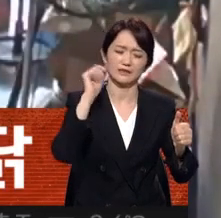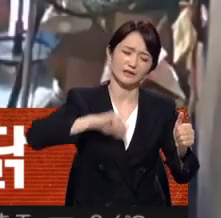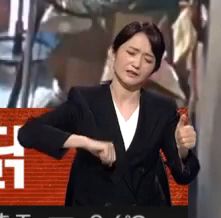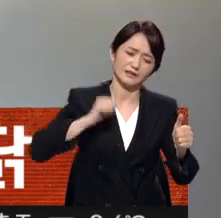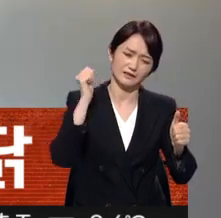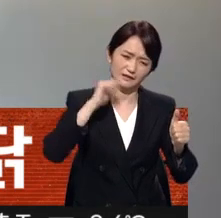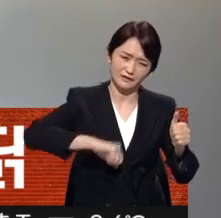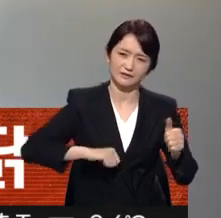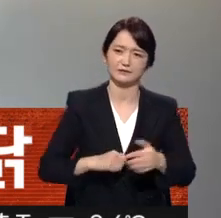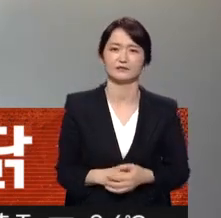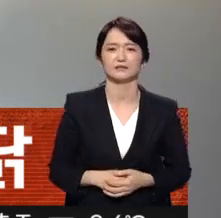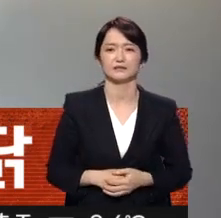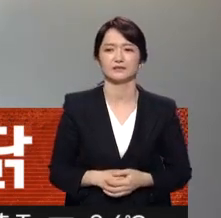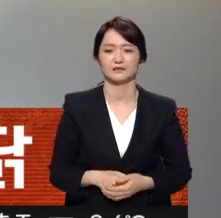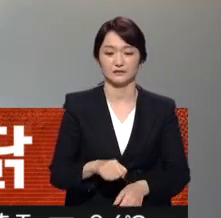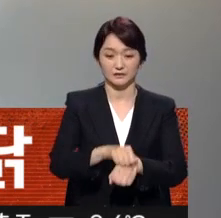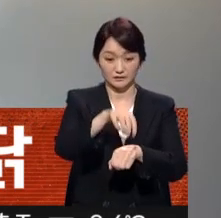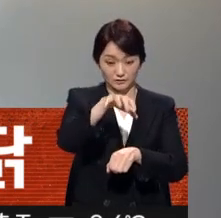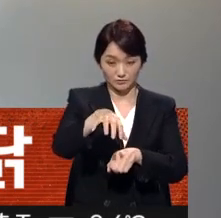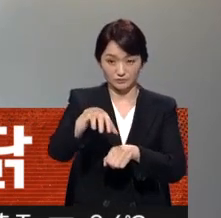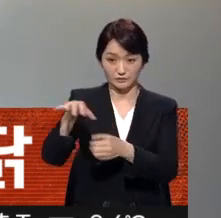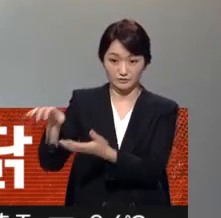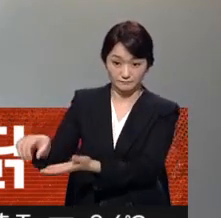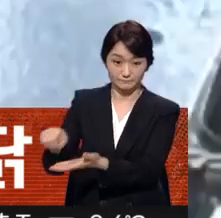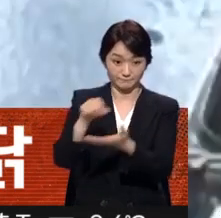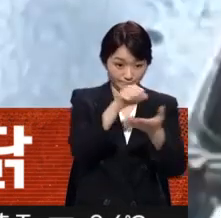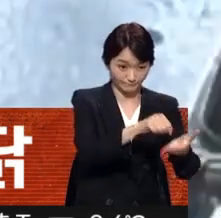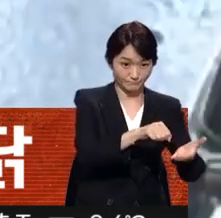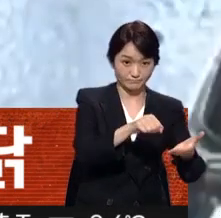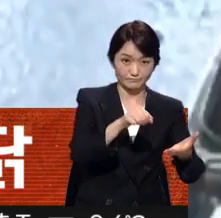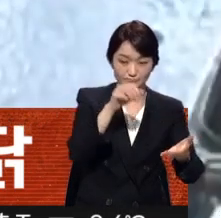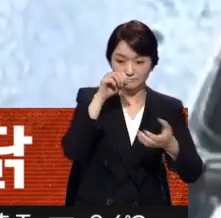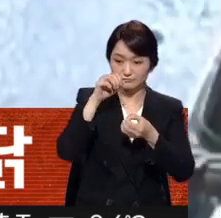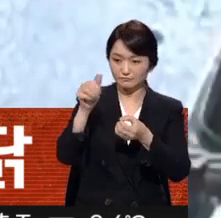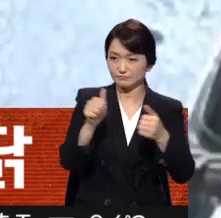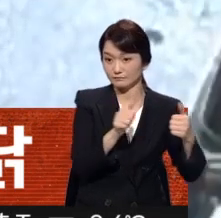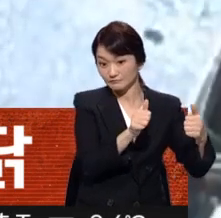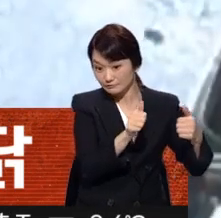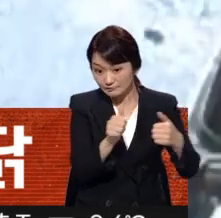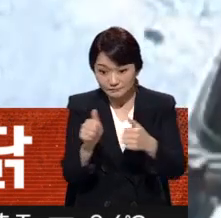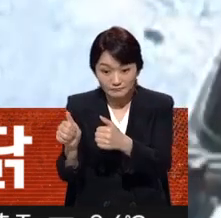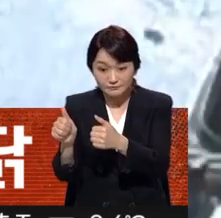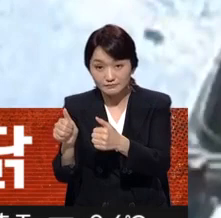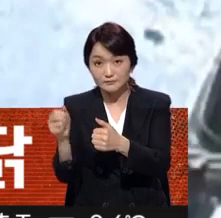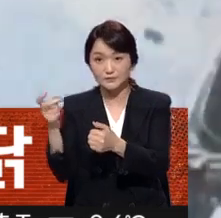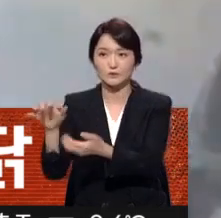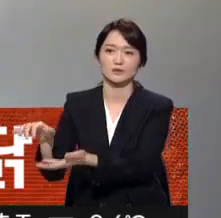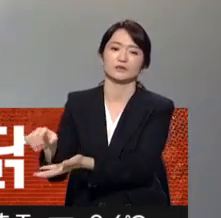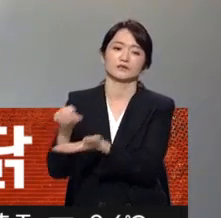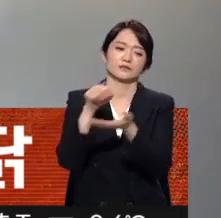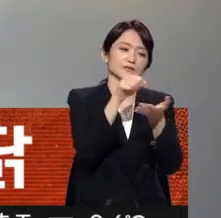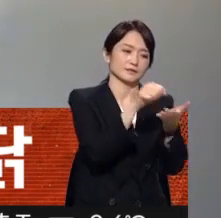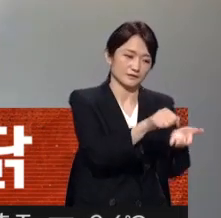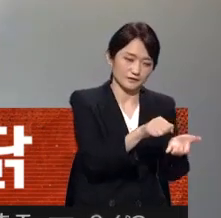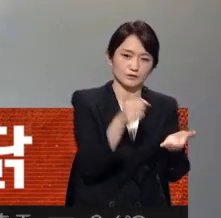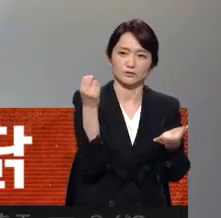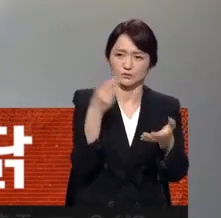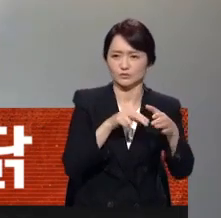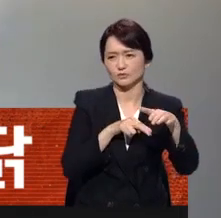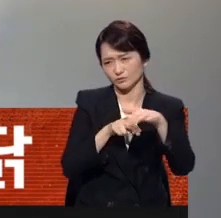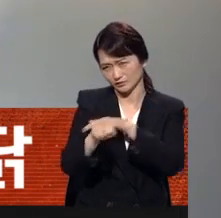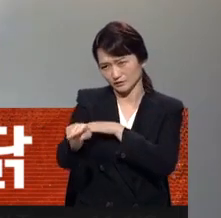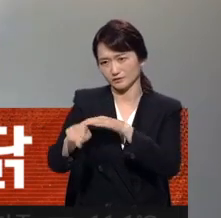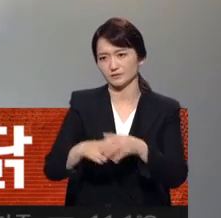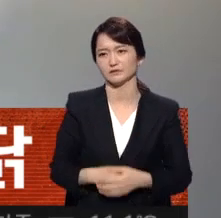있습니다 차고 안으로 데려다주면 다시 택배 기사를 따라서 달려 나가고 한번 더 데려다줬더니 닭이 또 탈출을